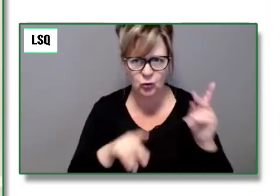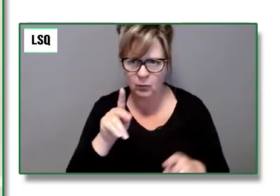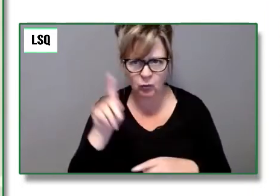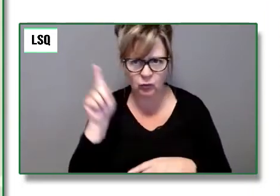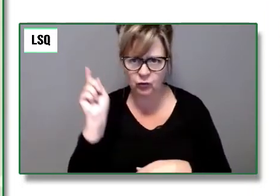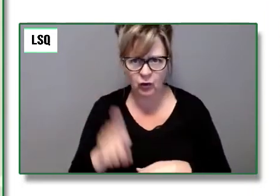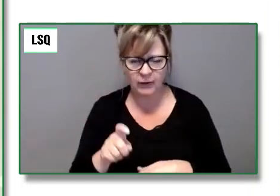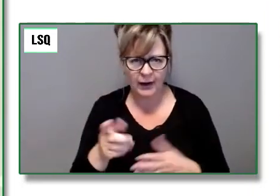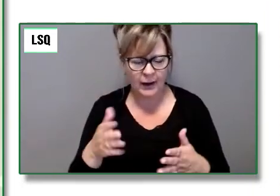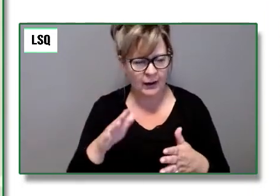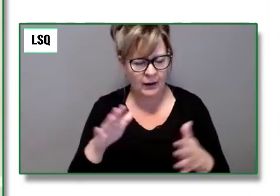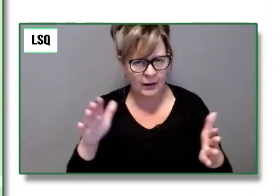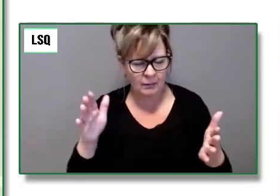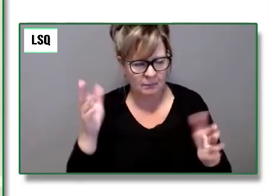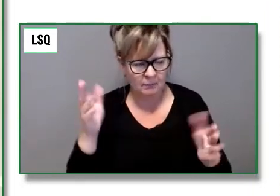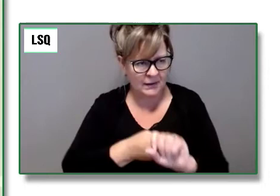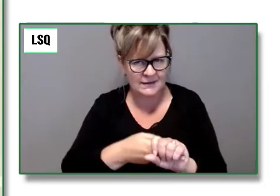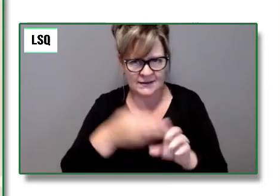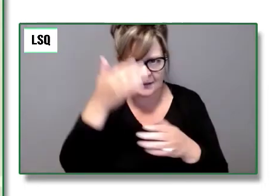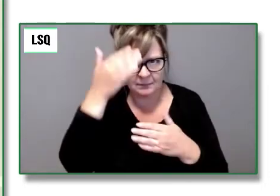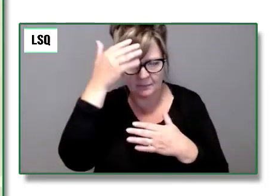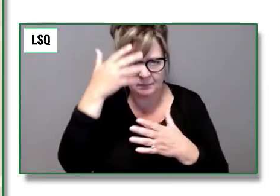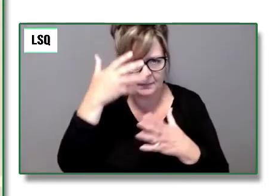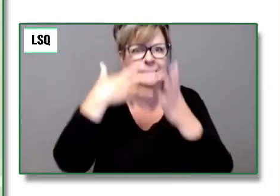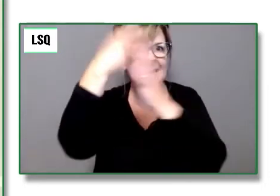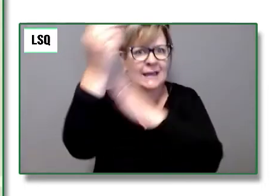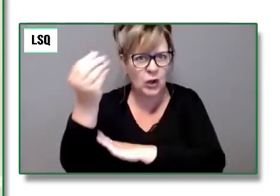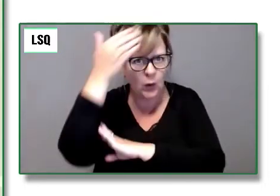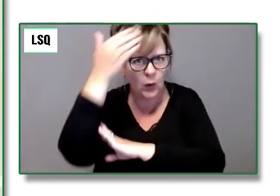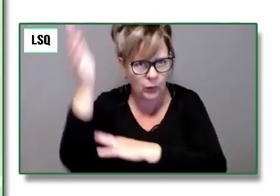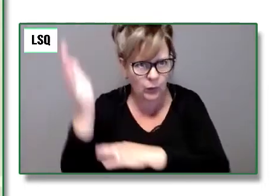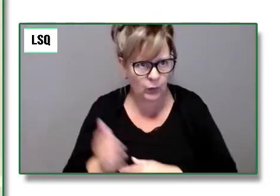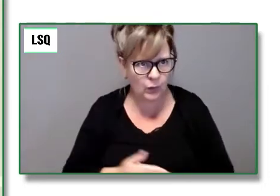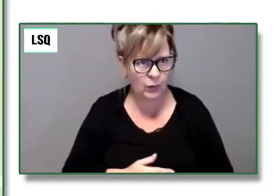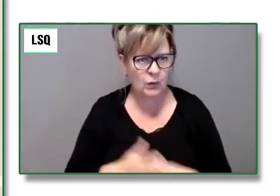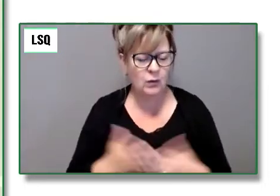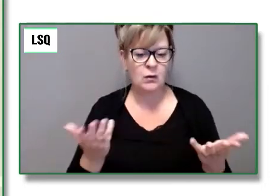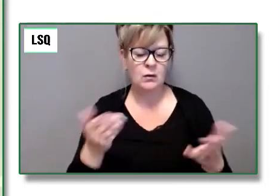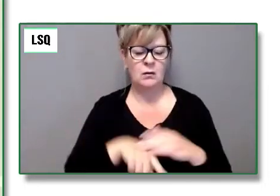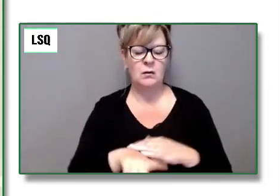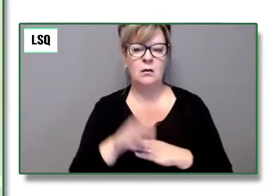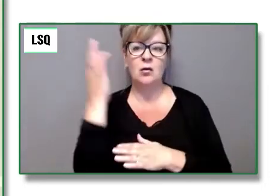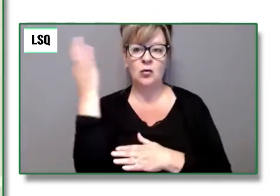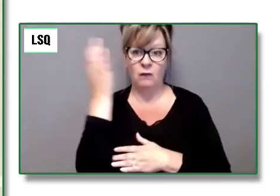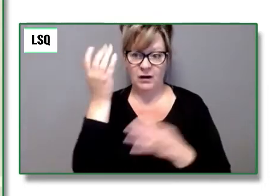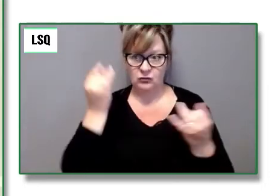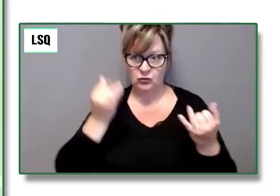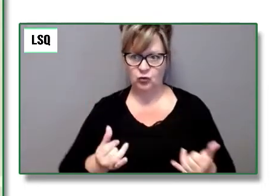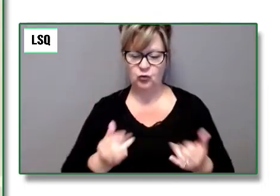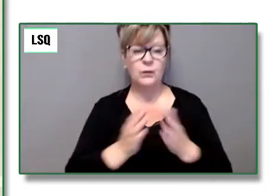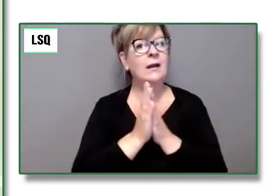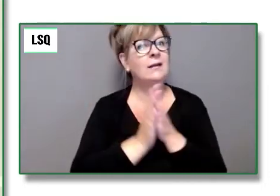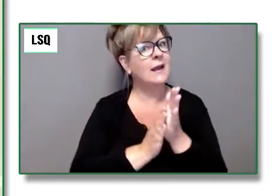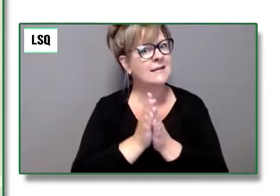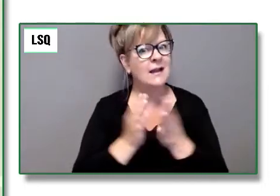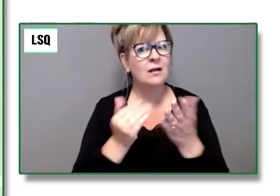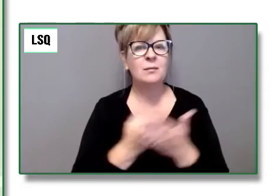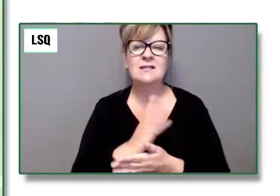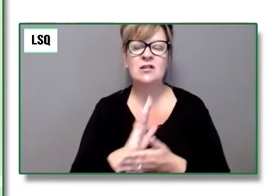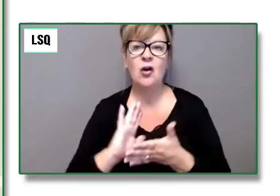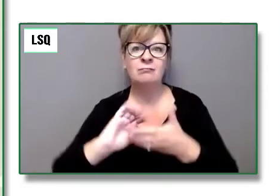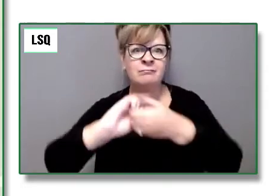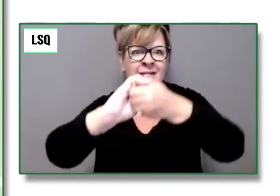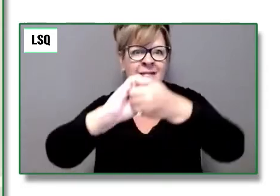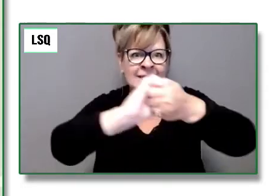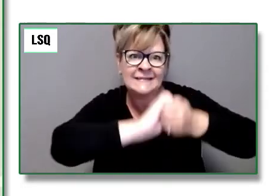ensemble pour éliminer les obstacles, non seulement on crée davantage d'indépendance et d'occasions